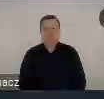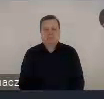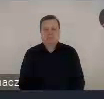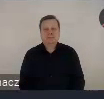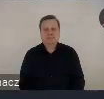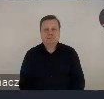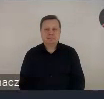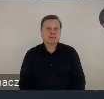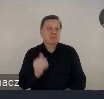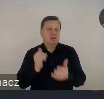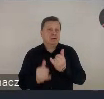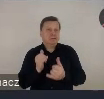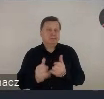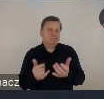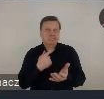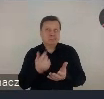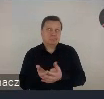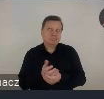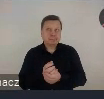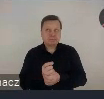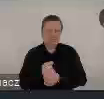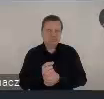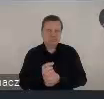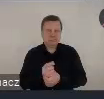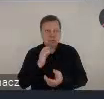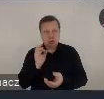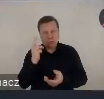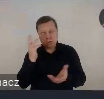wpisywane. Natomiast jeśli dobrze rozumiem, to